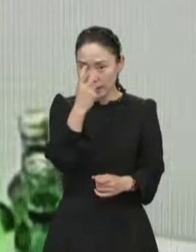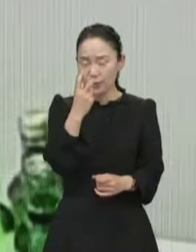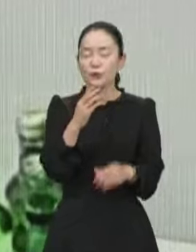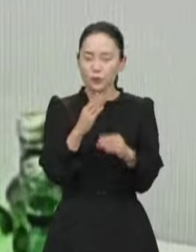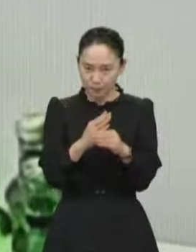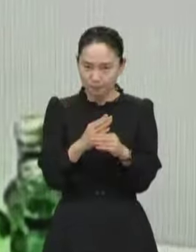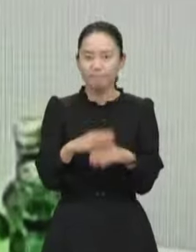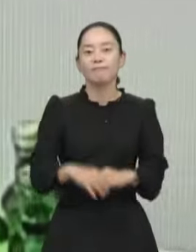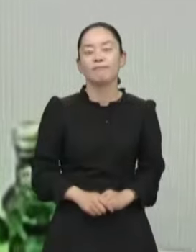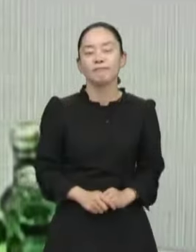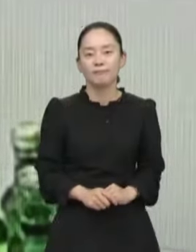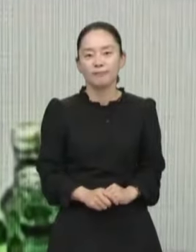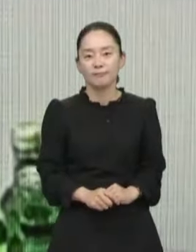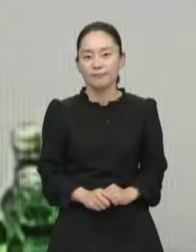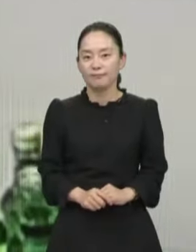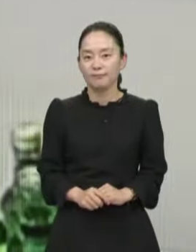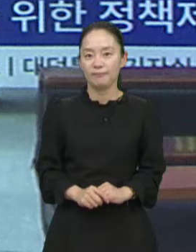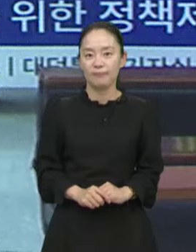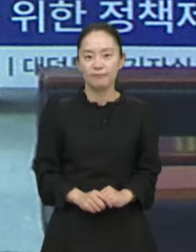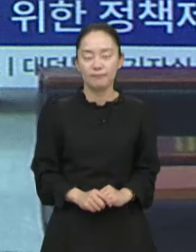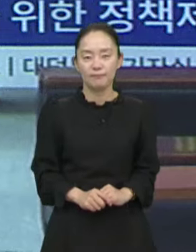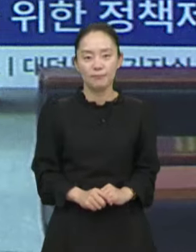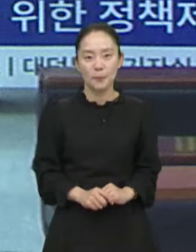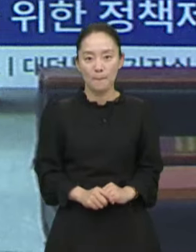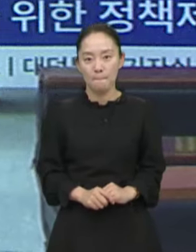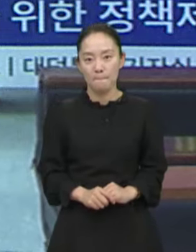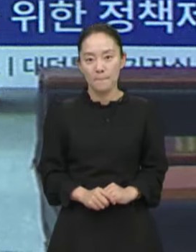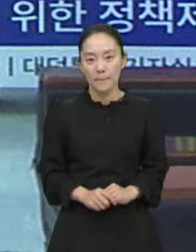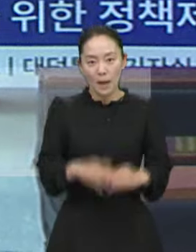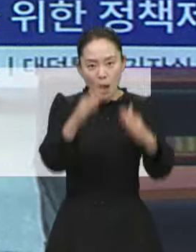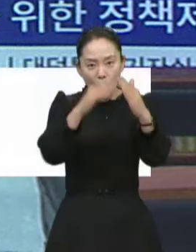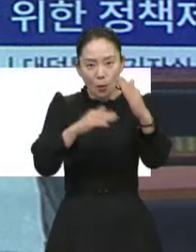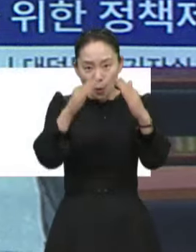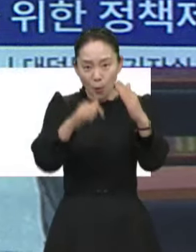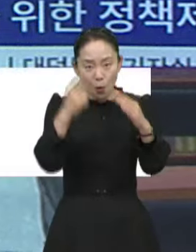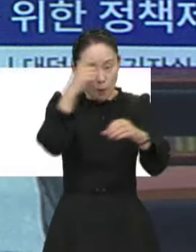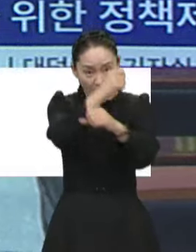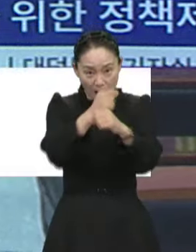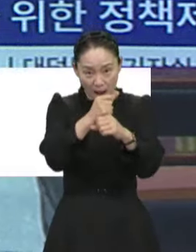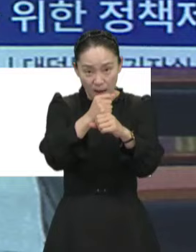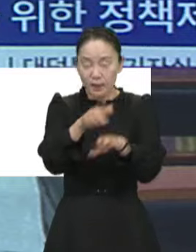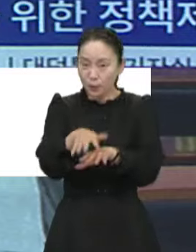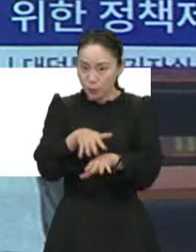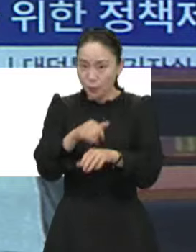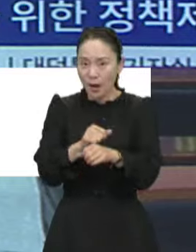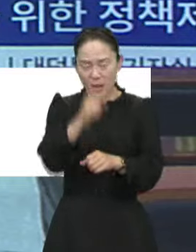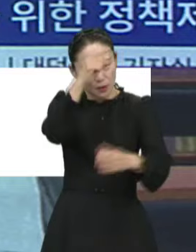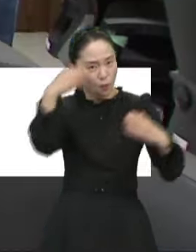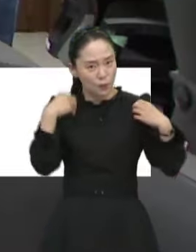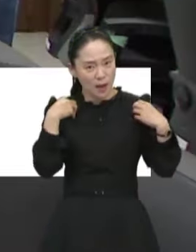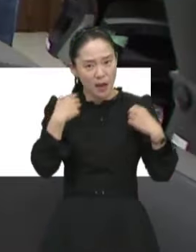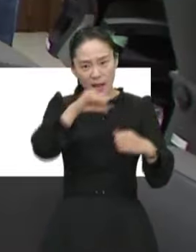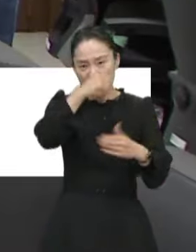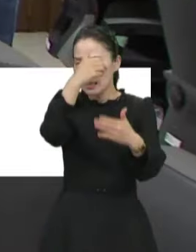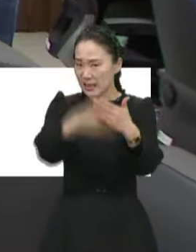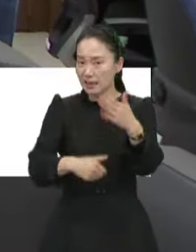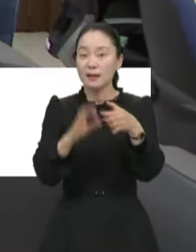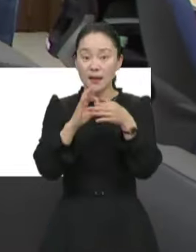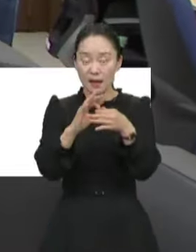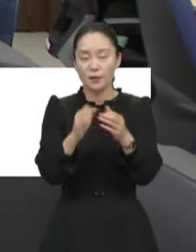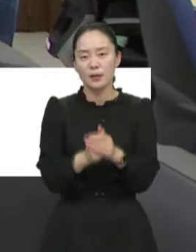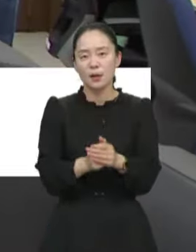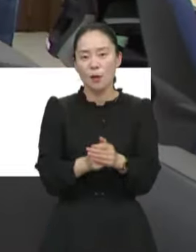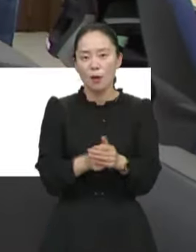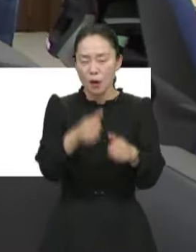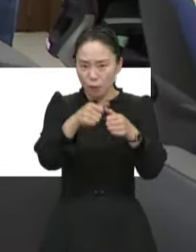TJB 이입니다 공공 과학기술 연구 노조가 정 r&d 예산 사감과 관련해